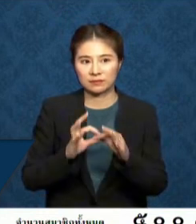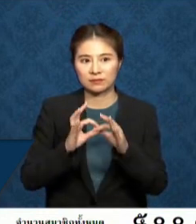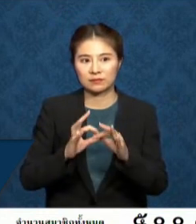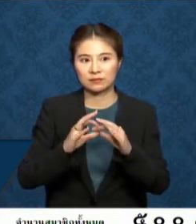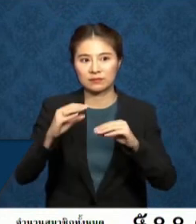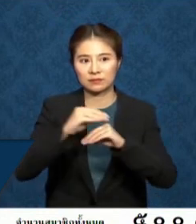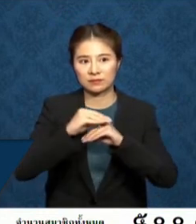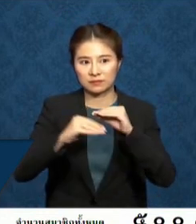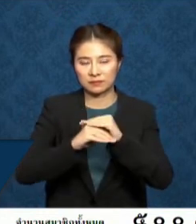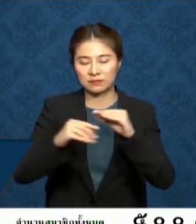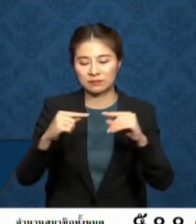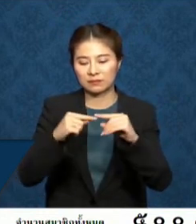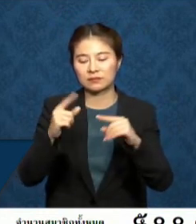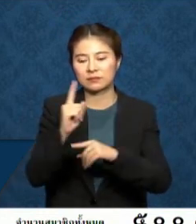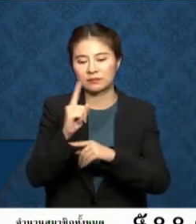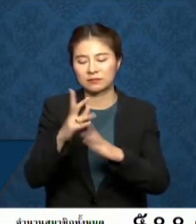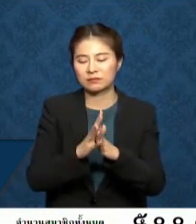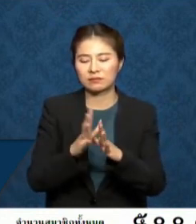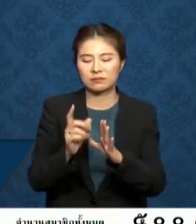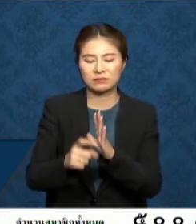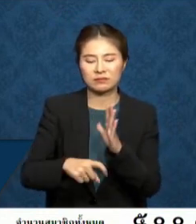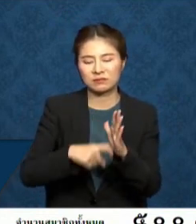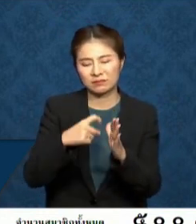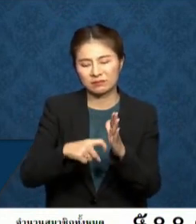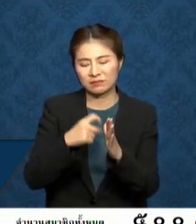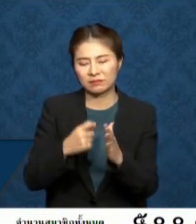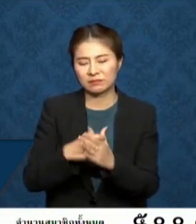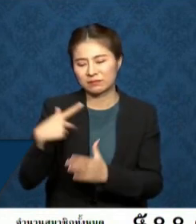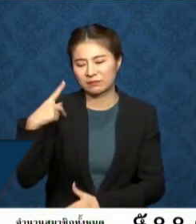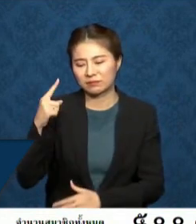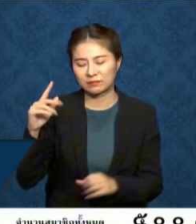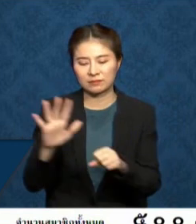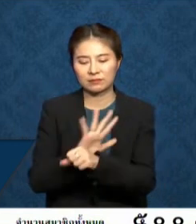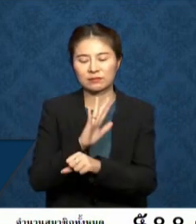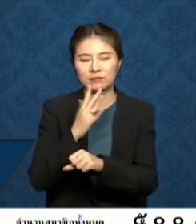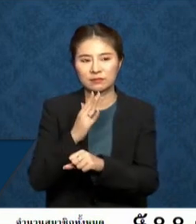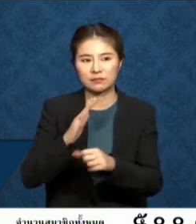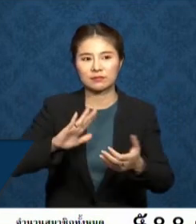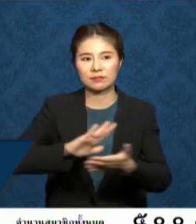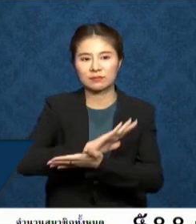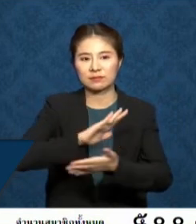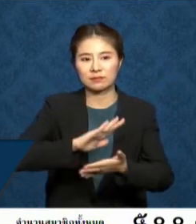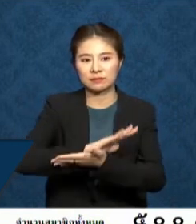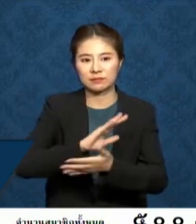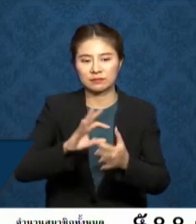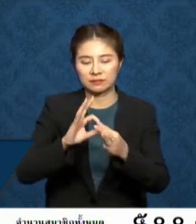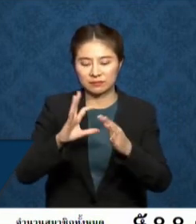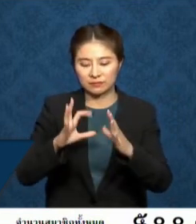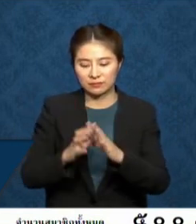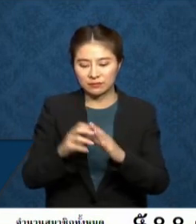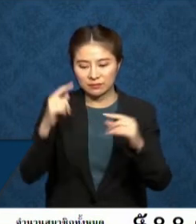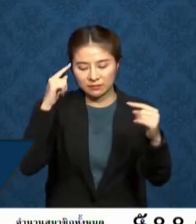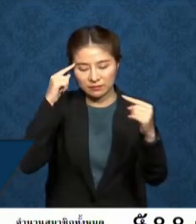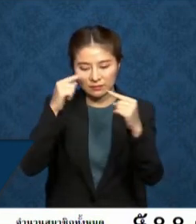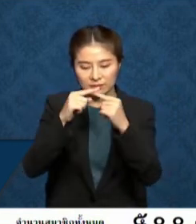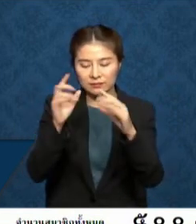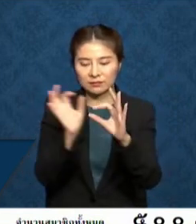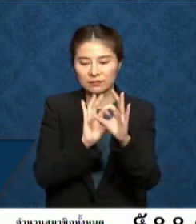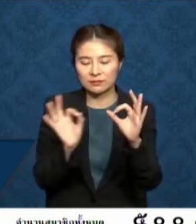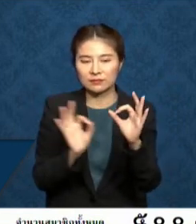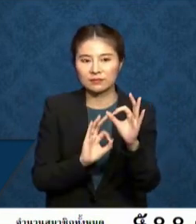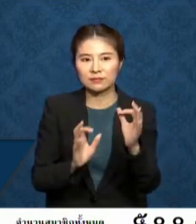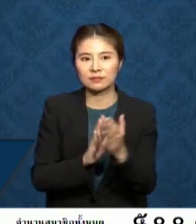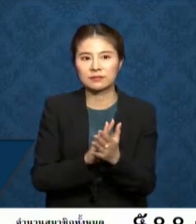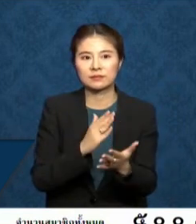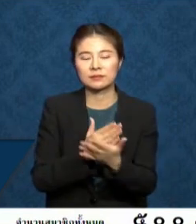นั้นก็ถือว่าไม่สมเหตุสมผลนะครับมีแค่ตัวเอกสารมีแค่รายละเอียดวัตถุประสงค์จะจั